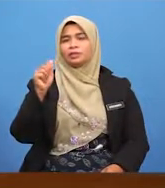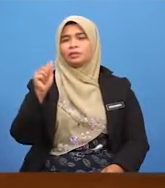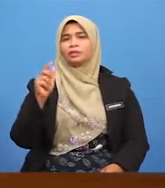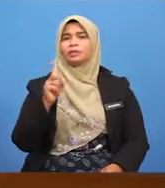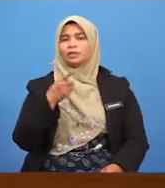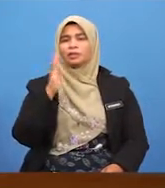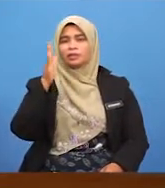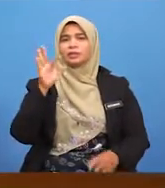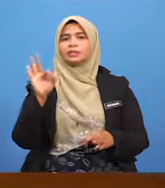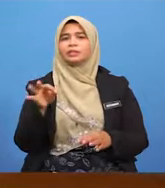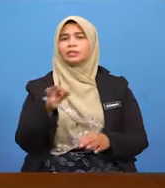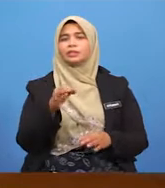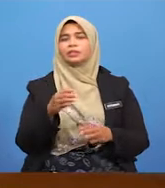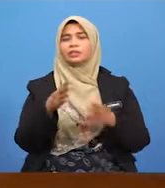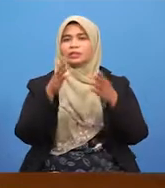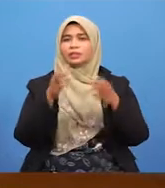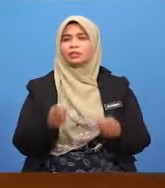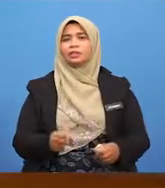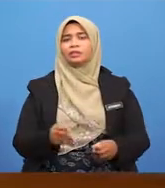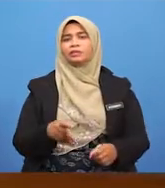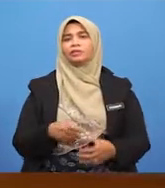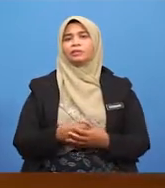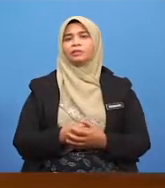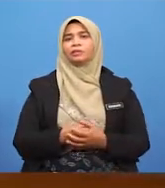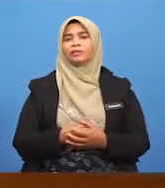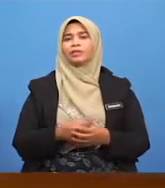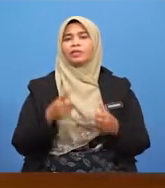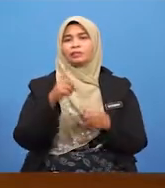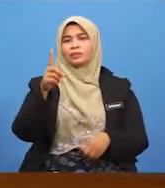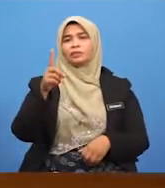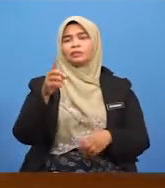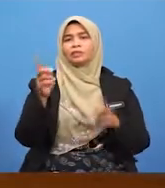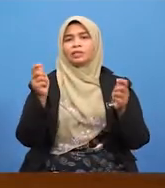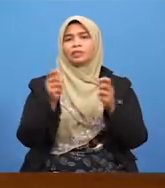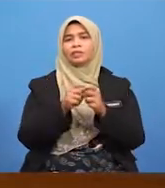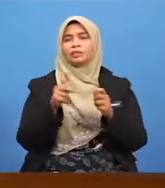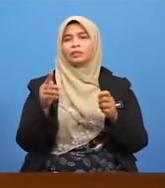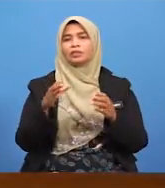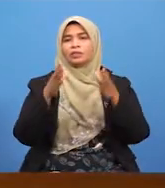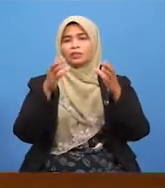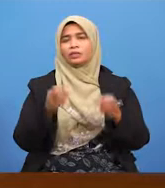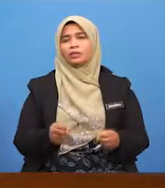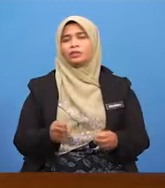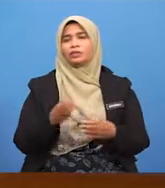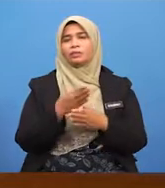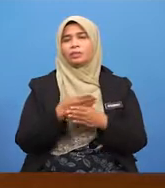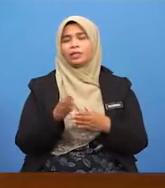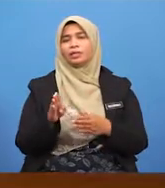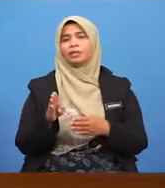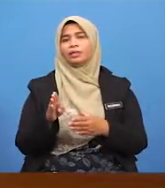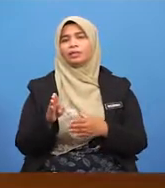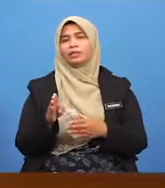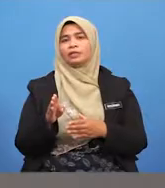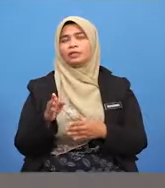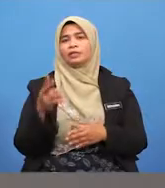selulop yang pertama temukan seluas bahagian